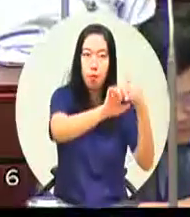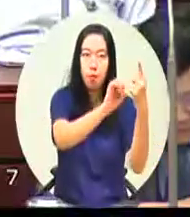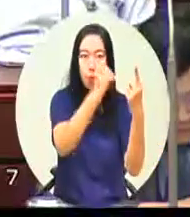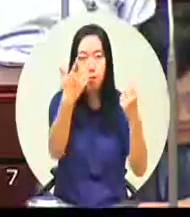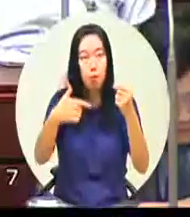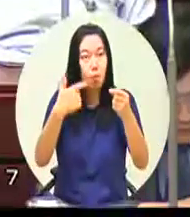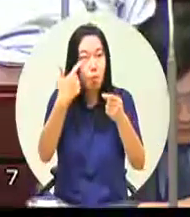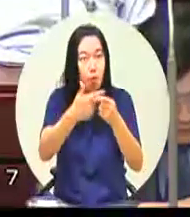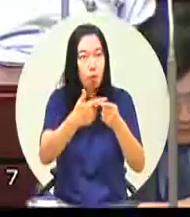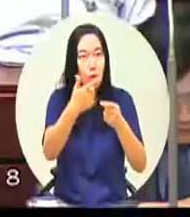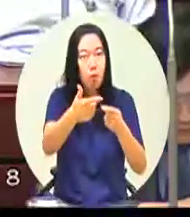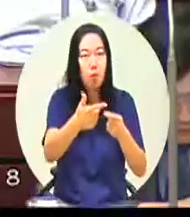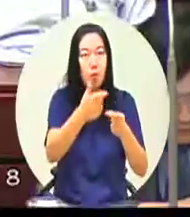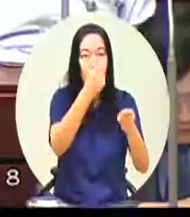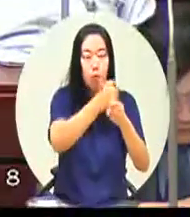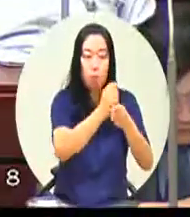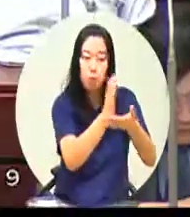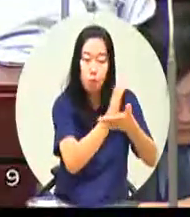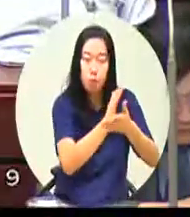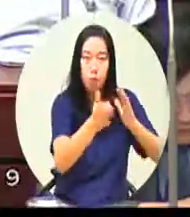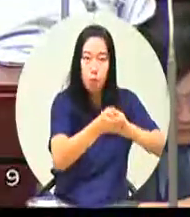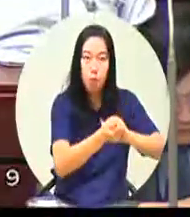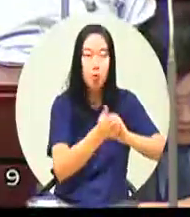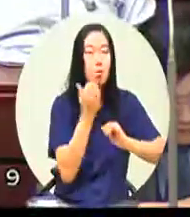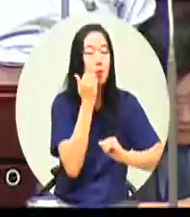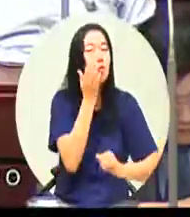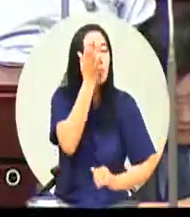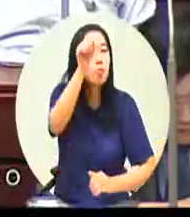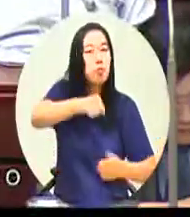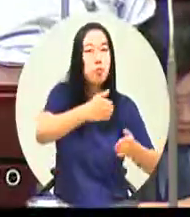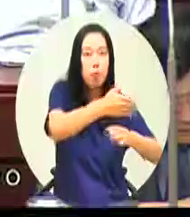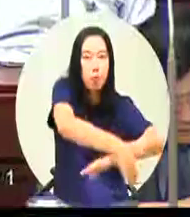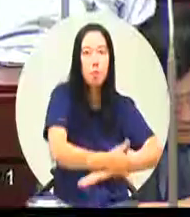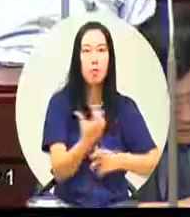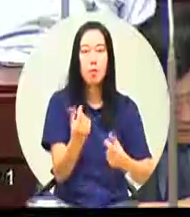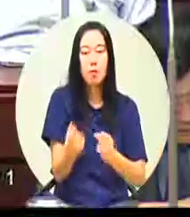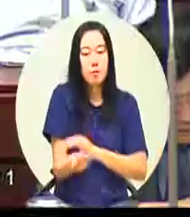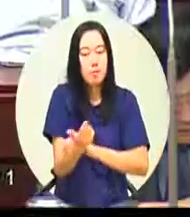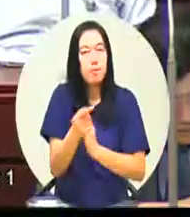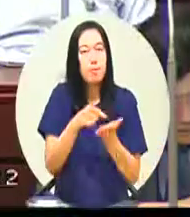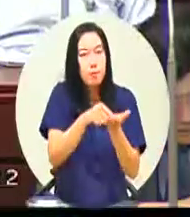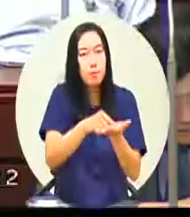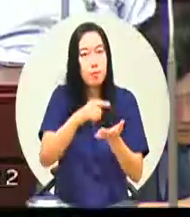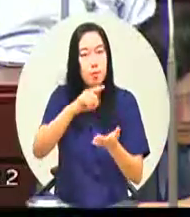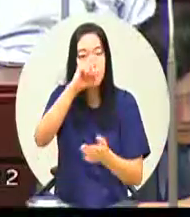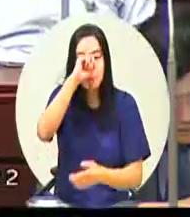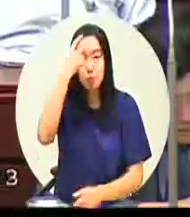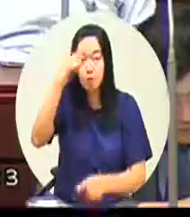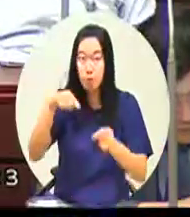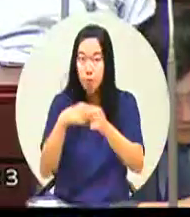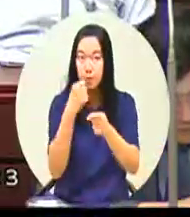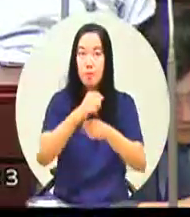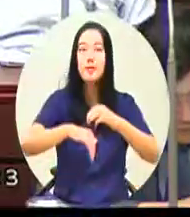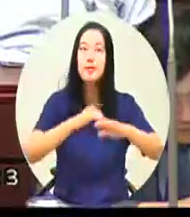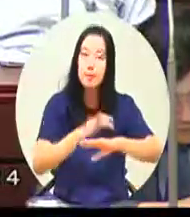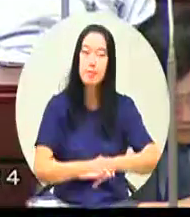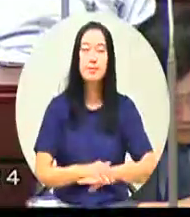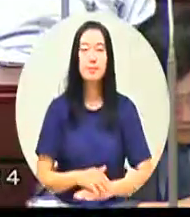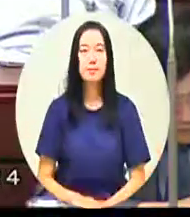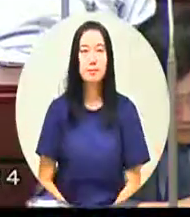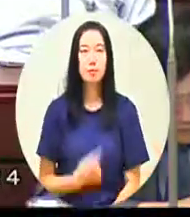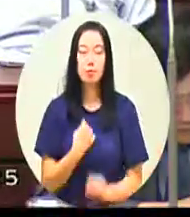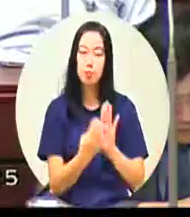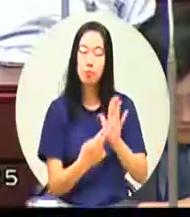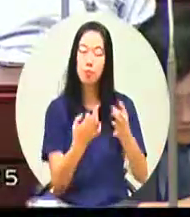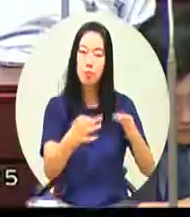载水的一个严管工程的评比。那如果顺利的话，哦、我们也会积极来争取。我们希望在明年也都能够把它完成。好、哦，这是以上的一个简单的一